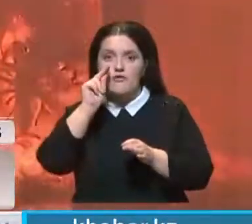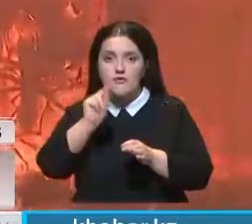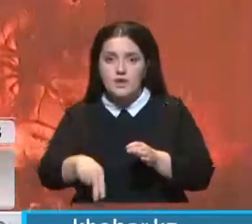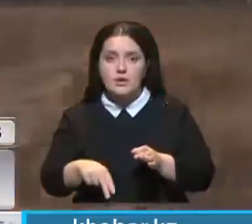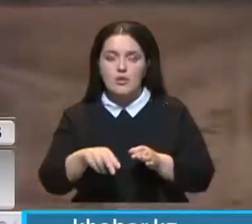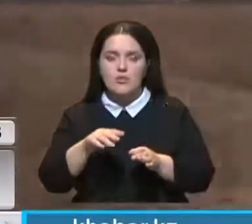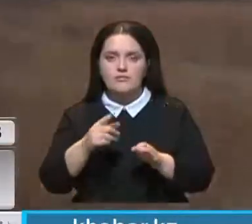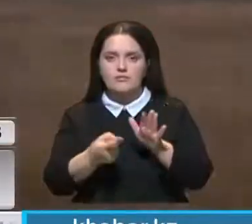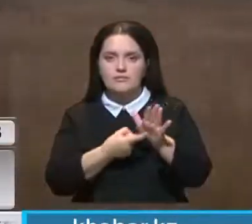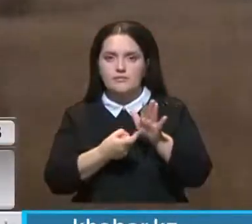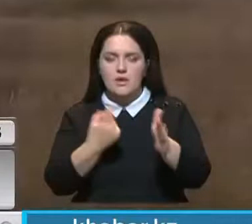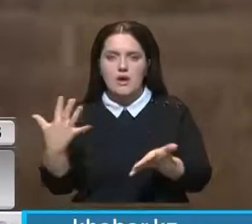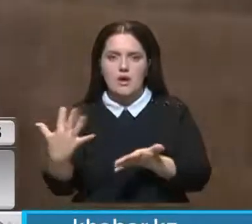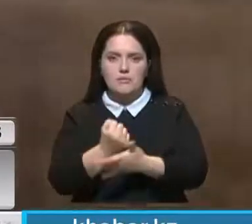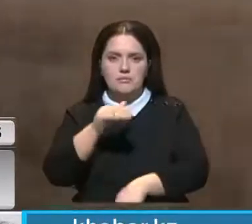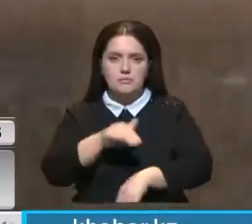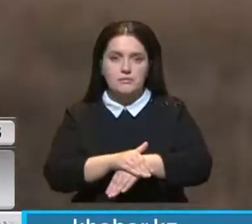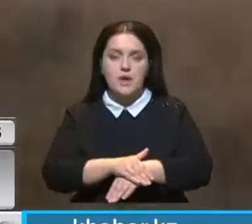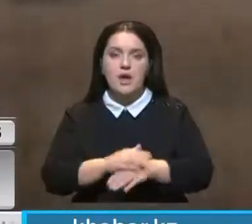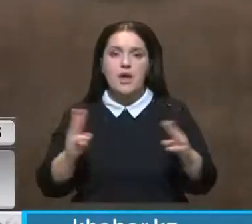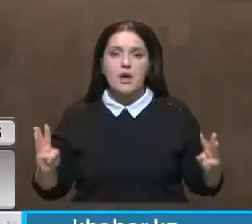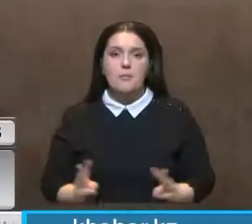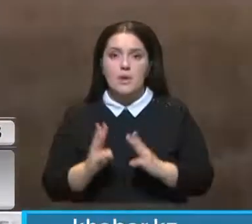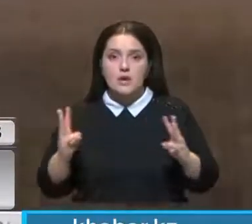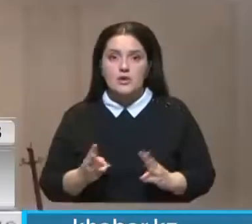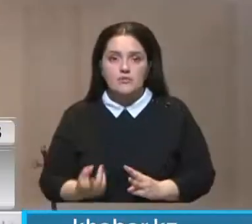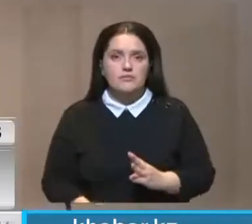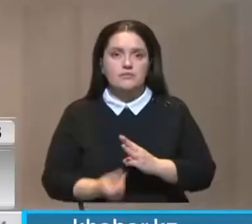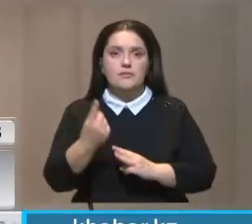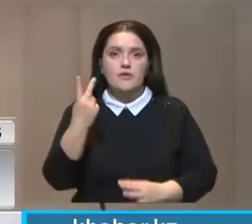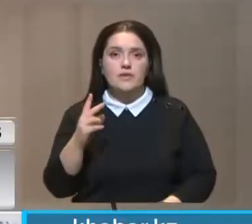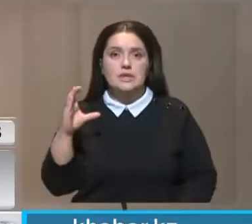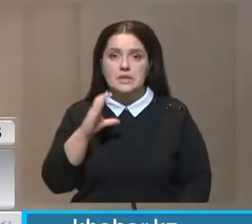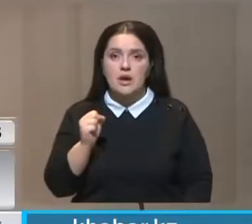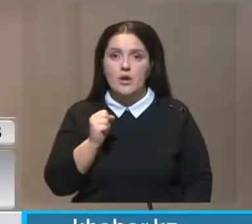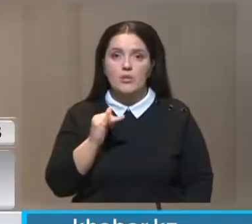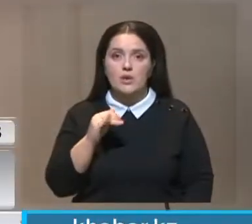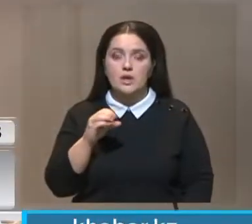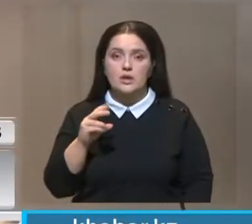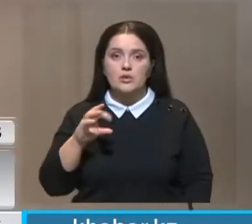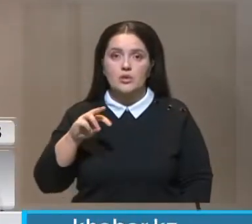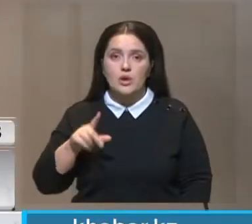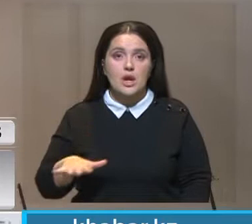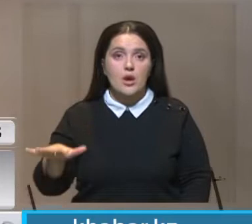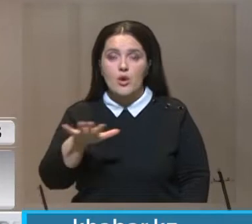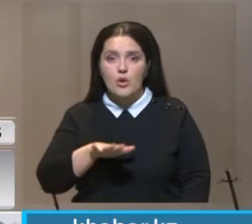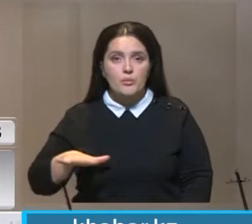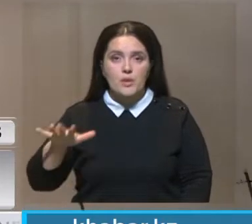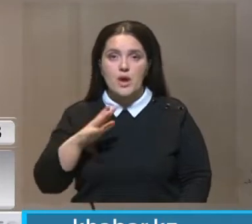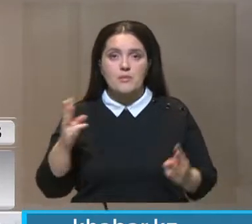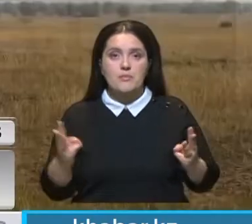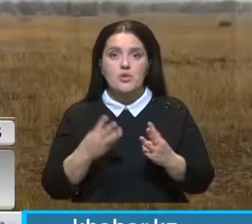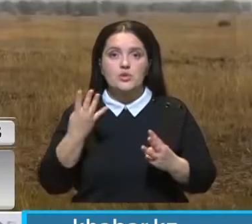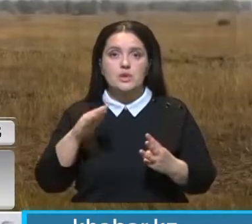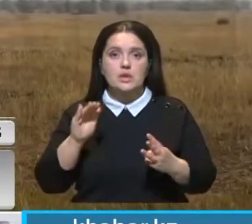ильин определят в ходе следствия напомню пожар вспыхнул 2 сентября в улье кольском районе общая площадь возгорания превысила